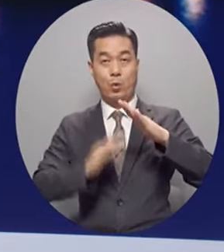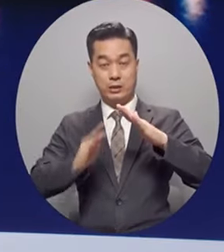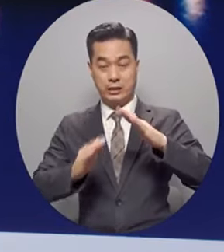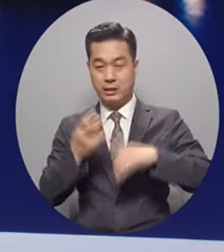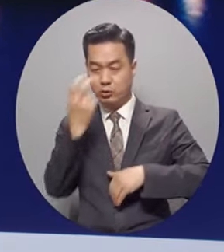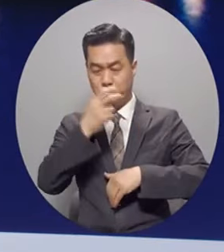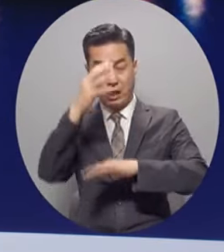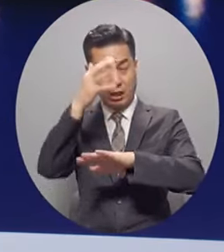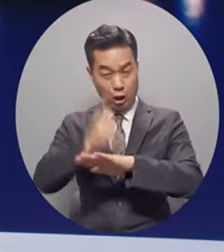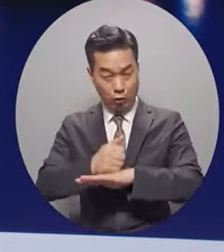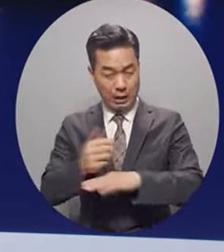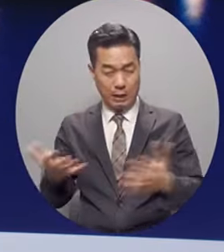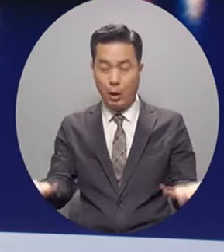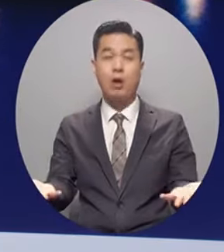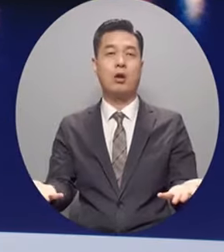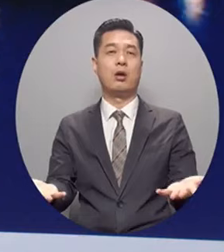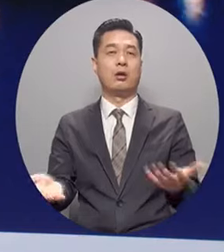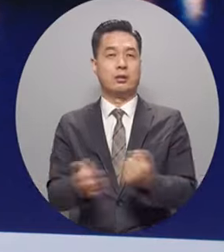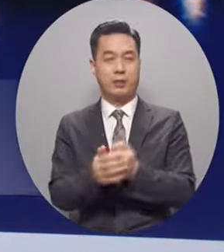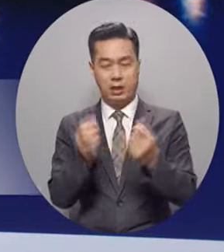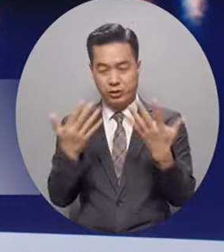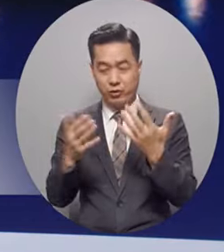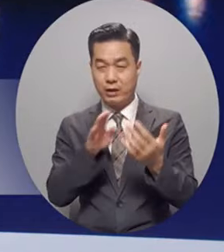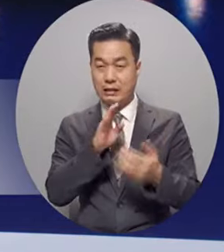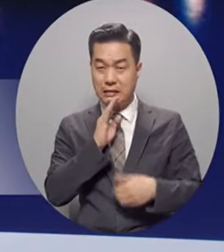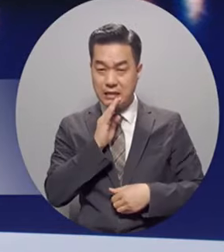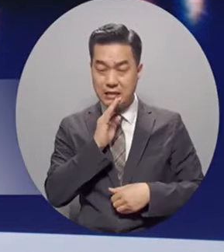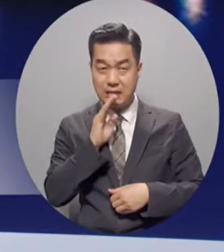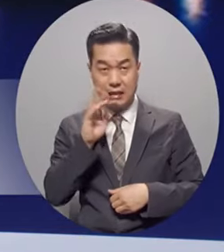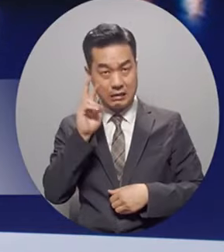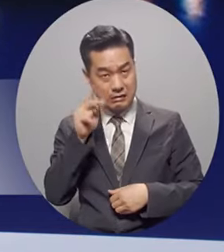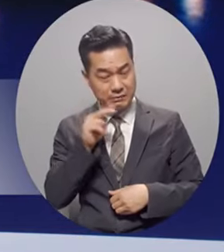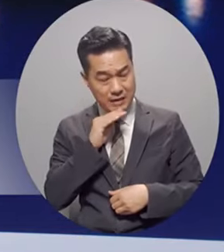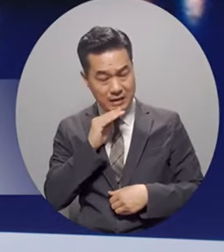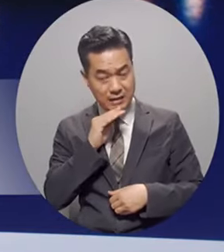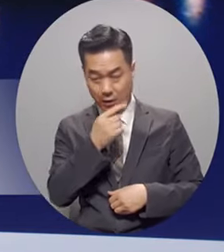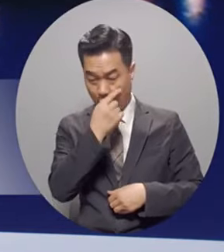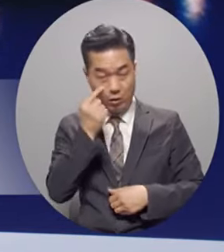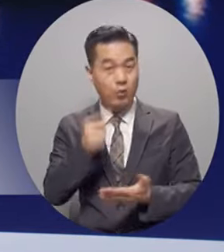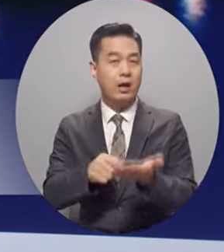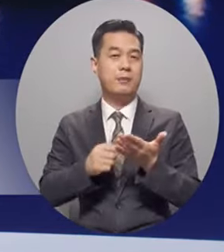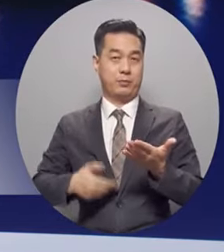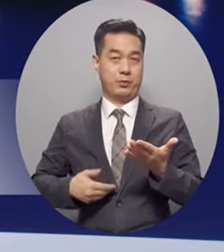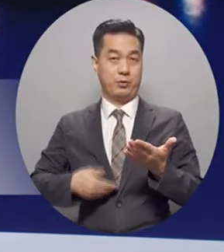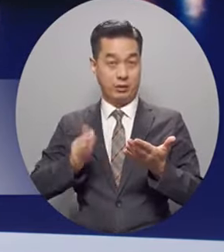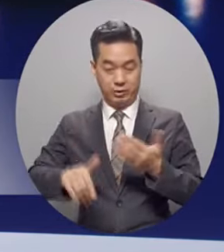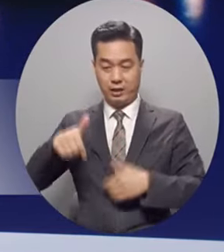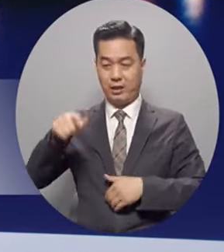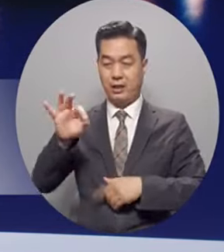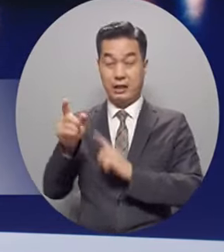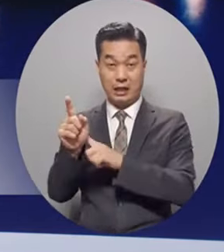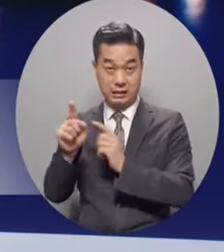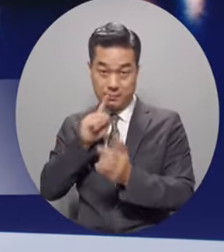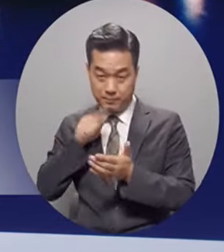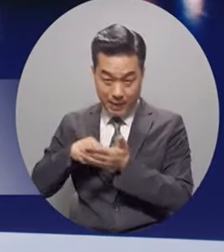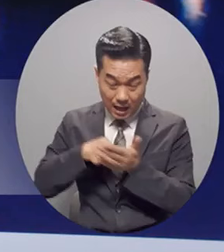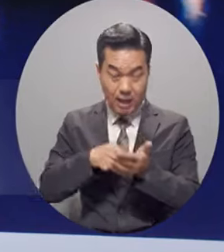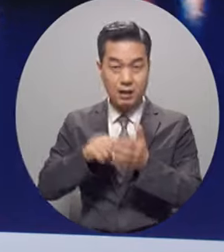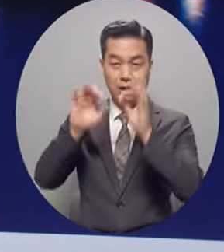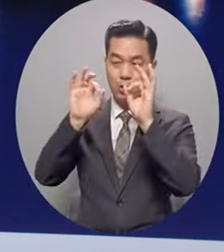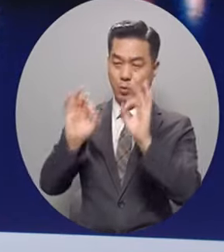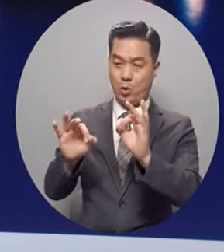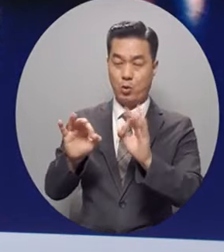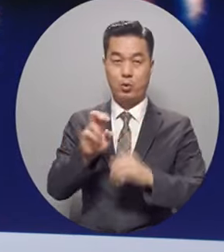결과가 아무것도 나오지 않아서 모두 정확한 사실관계 터 파악은 해 봐야 합니다 하지만 일단 강시의 주장으로 살펴 본다면요